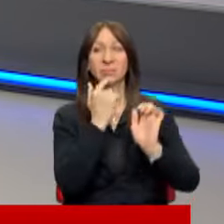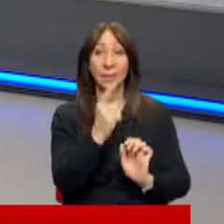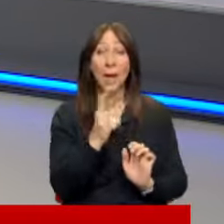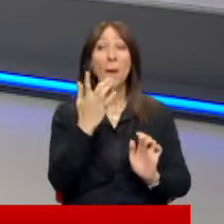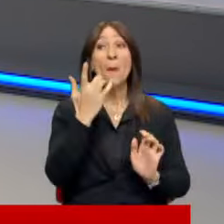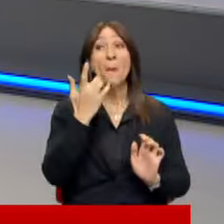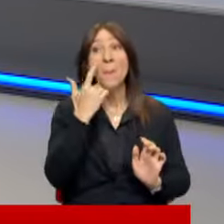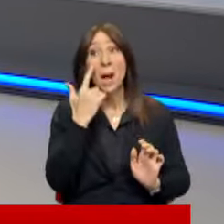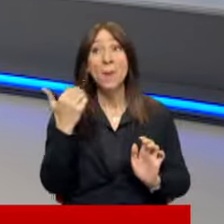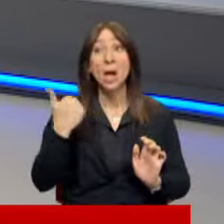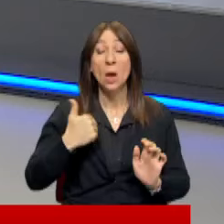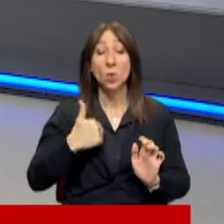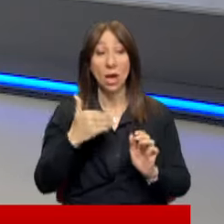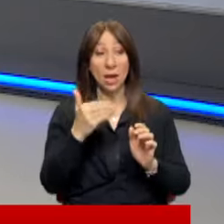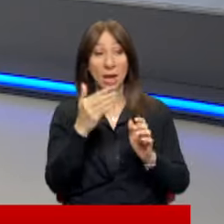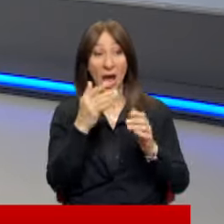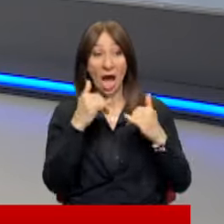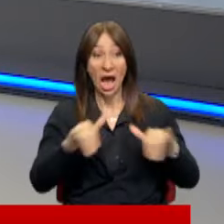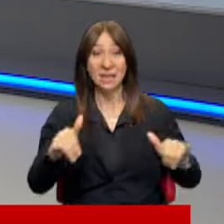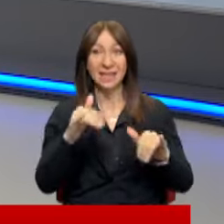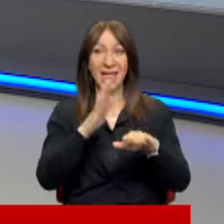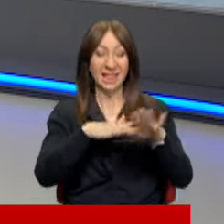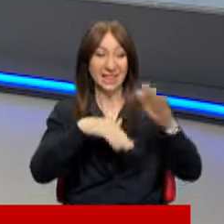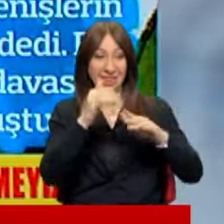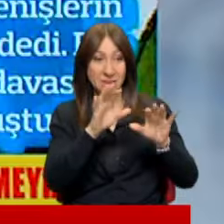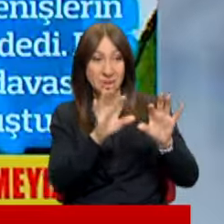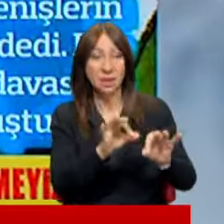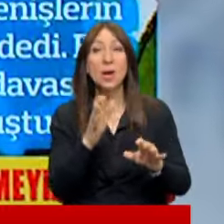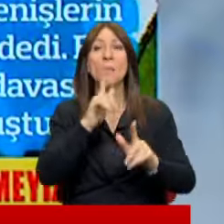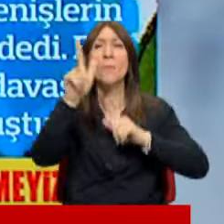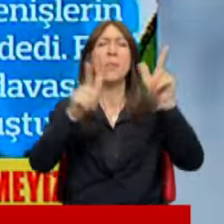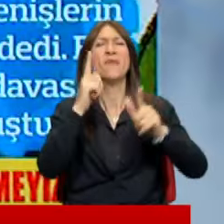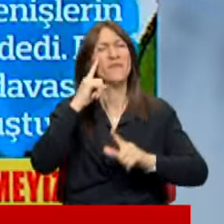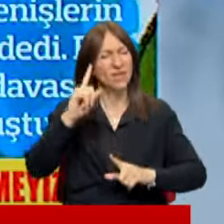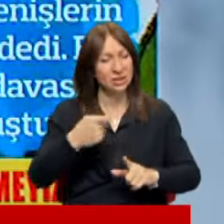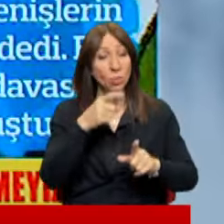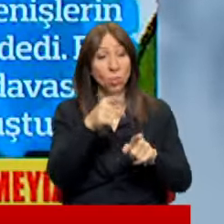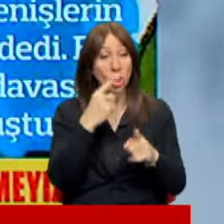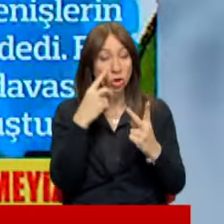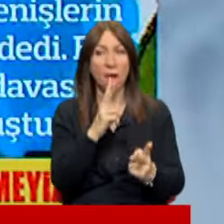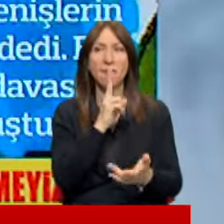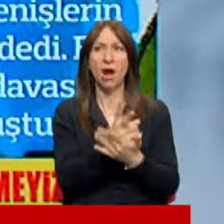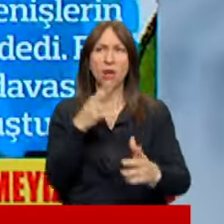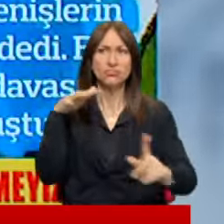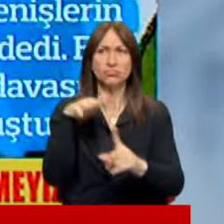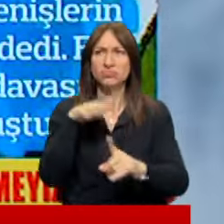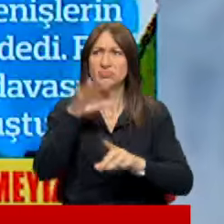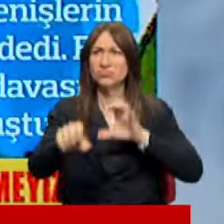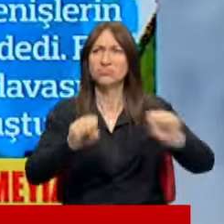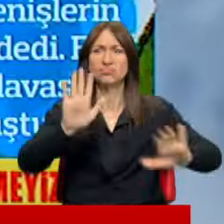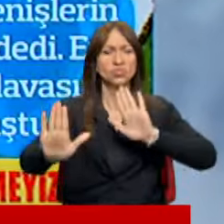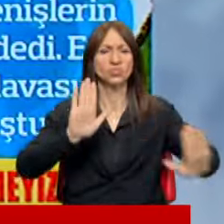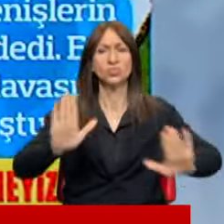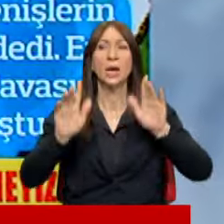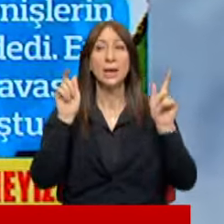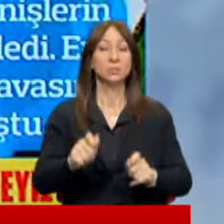Bakalım, kamu malına el uzatmak ihanete eşdeğerdir. Artan serzenişlerin farkındayız. İhanetlerin üzerine kararlı bir şekilde gideceğiz